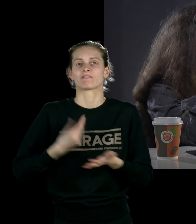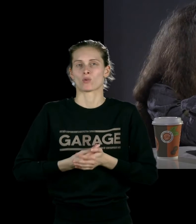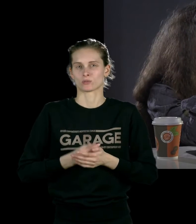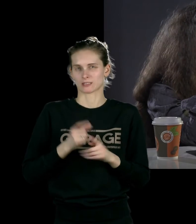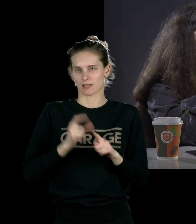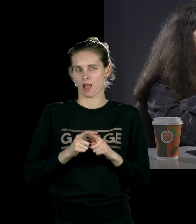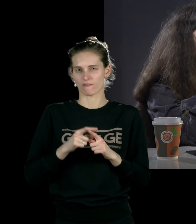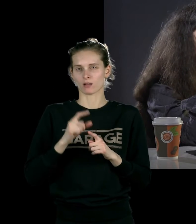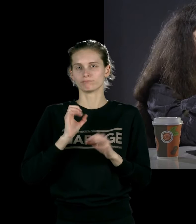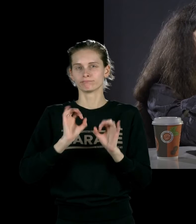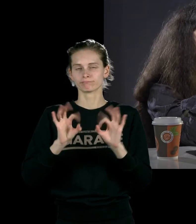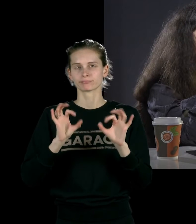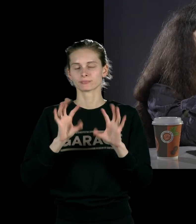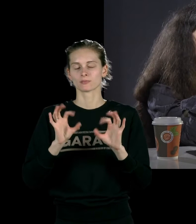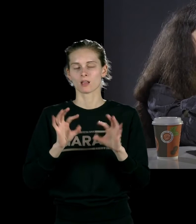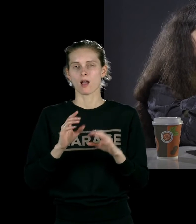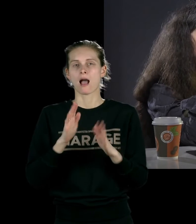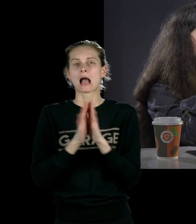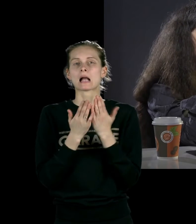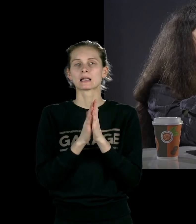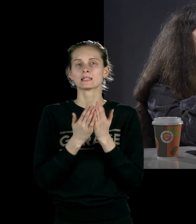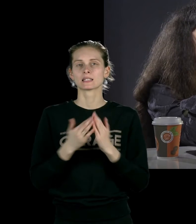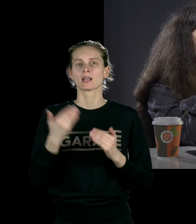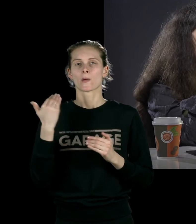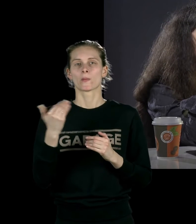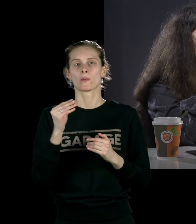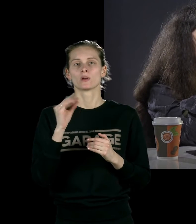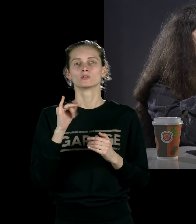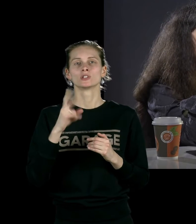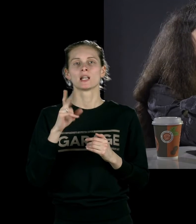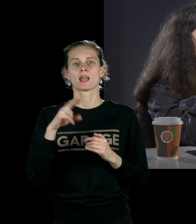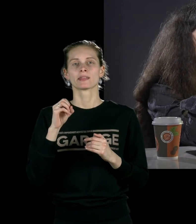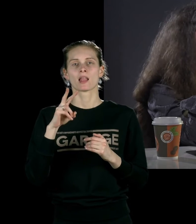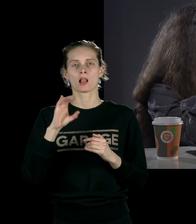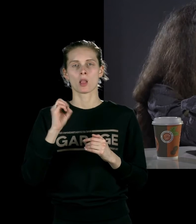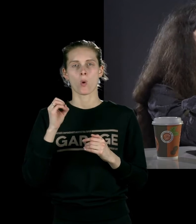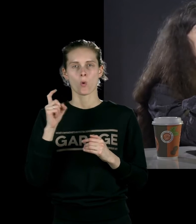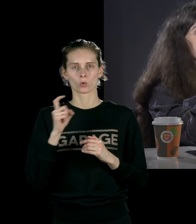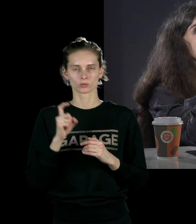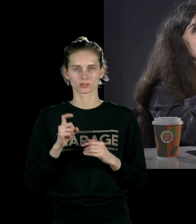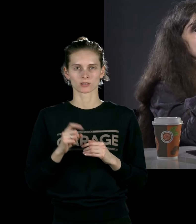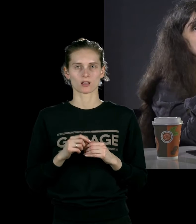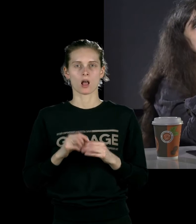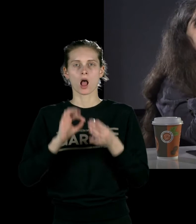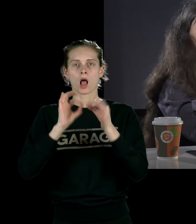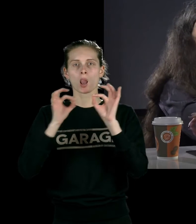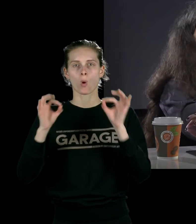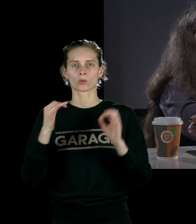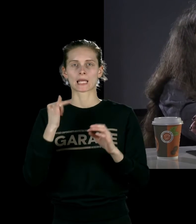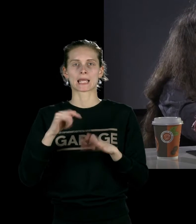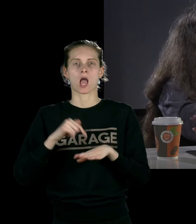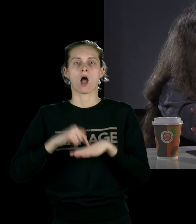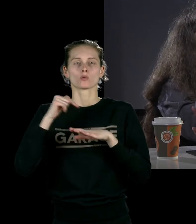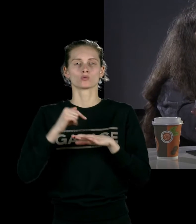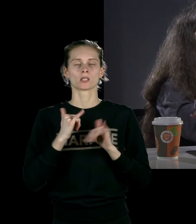это возможно, замечательную книжку французского философа Жюля Делеза «Логика ощущения». Это, может быть, одно из лучших исследований, посвященное